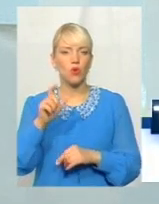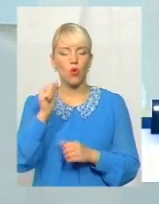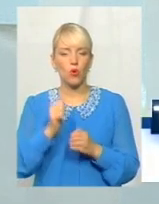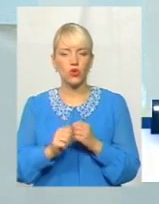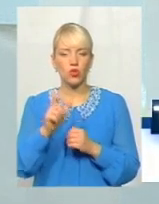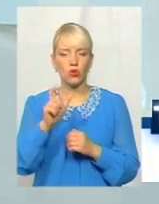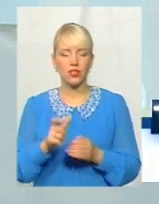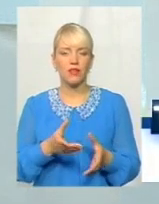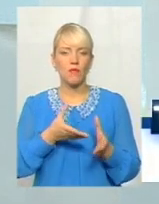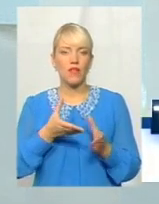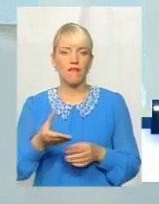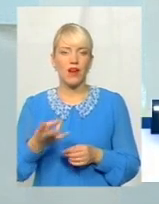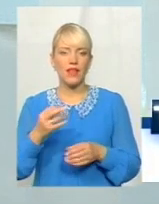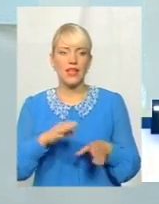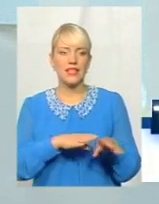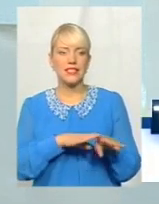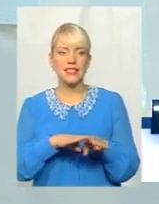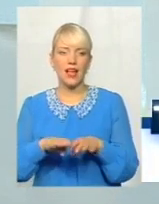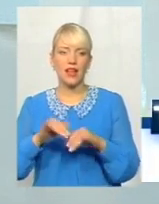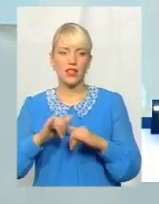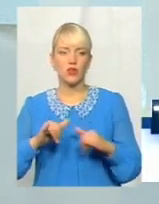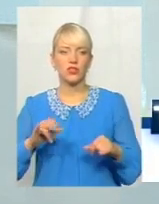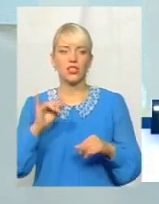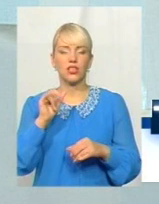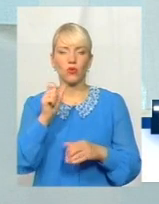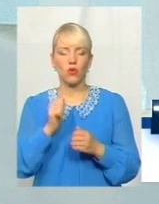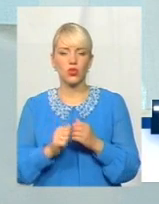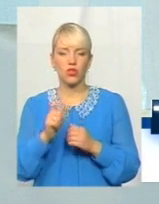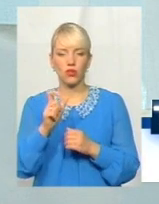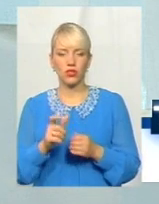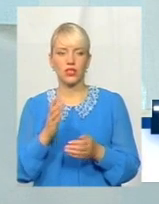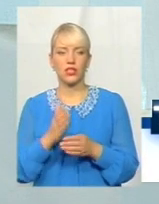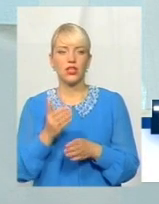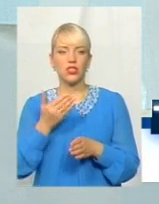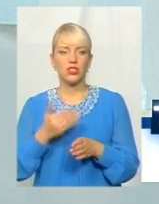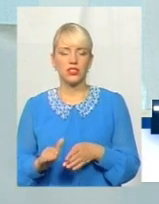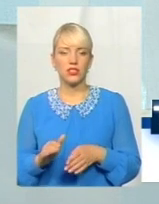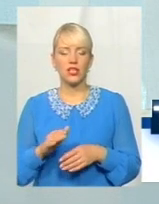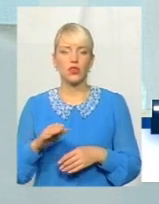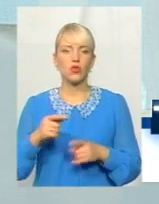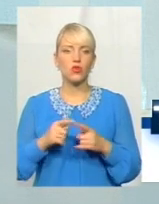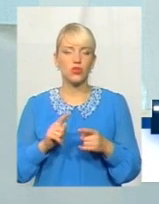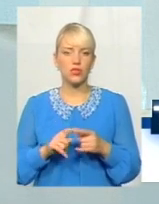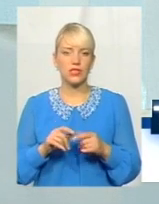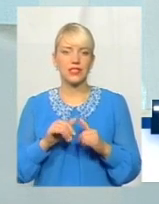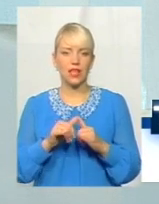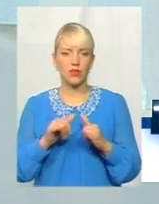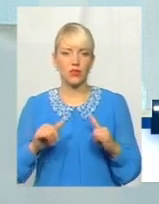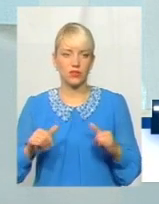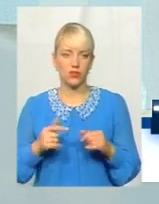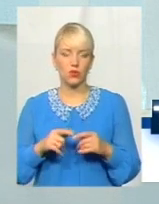вона є частиною сталого розвитку України, і не тільки України, але й світу. Проєкт був